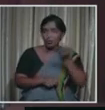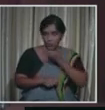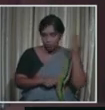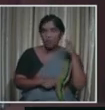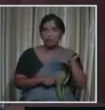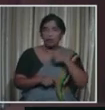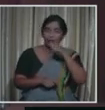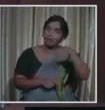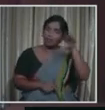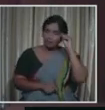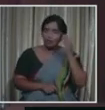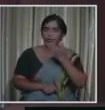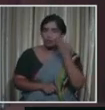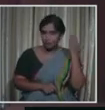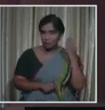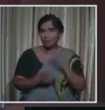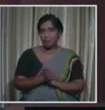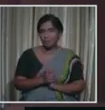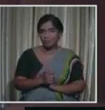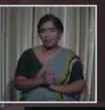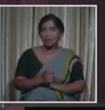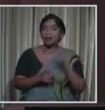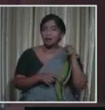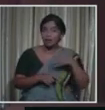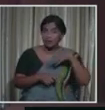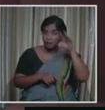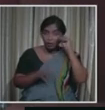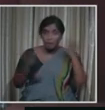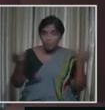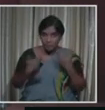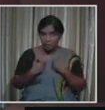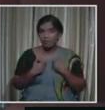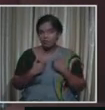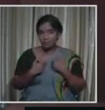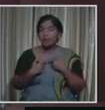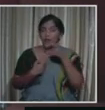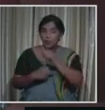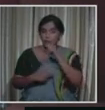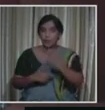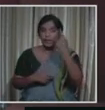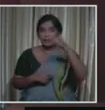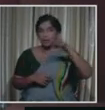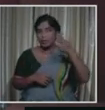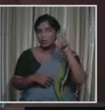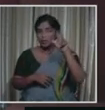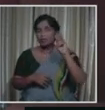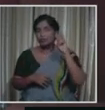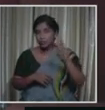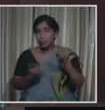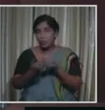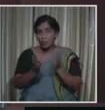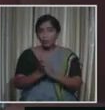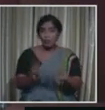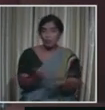meka apit terunggan puluan. Hari ini, meka terunggan beri dapita, meka tambah ekda samasya asutune, tamam visima pacan